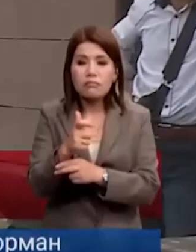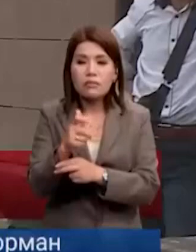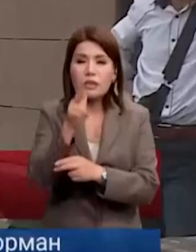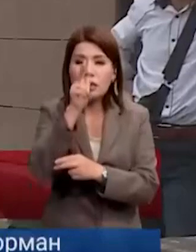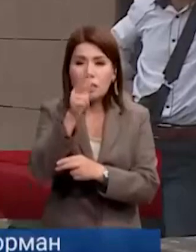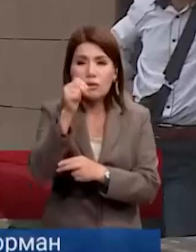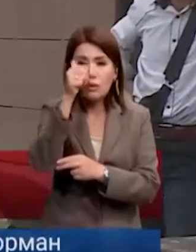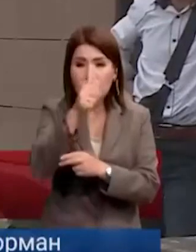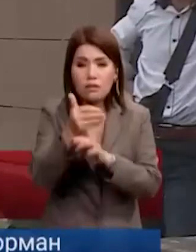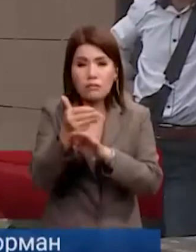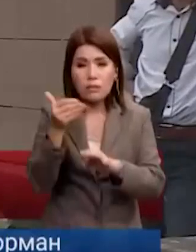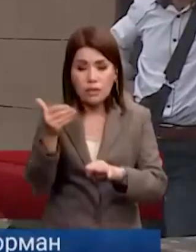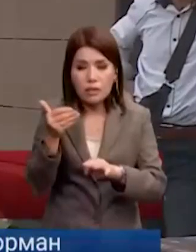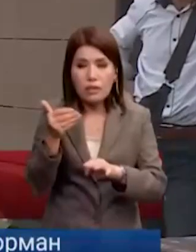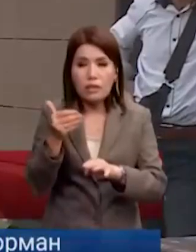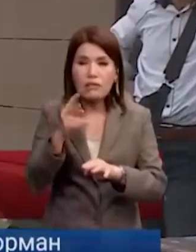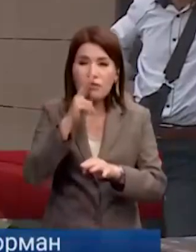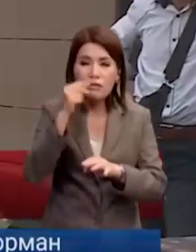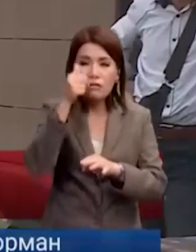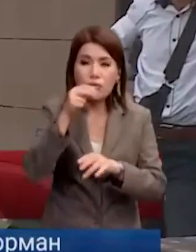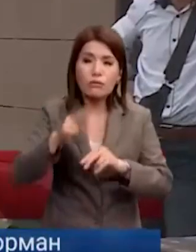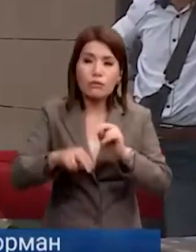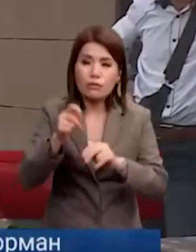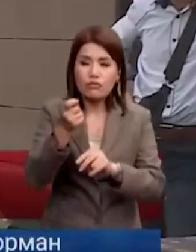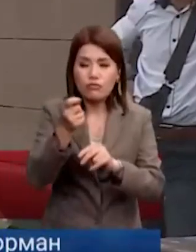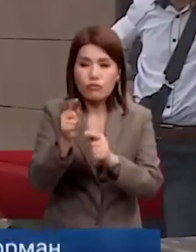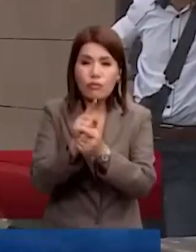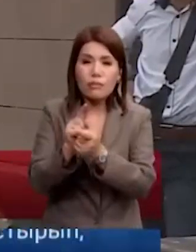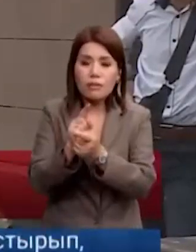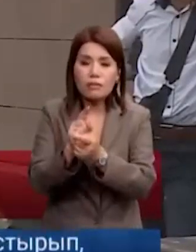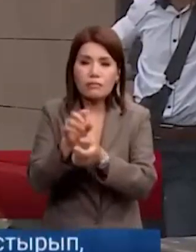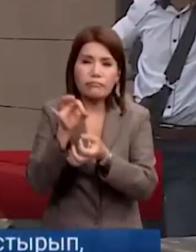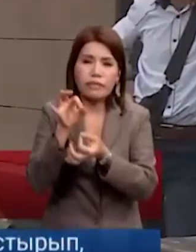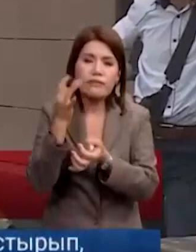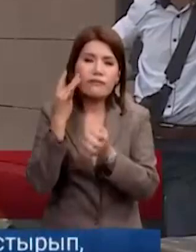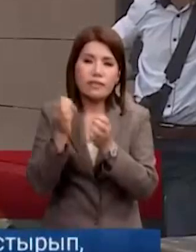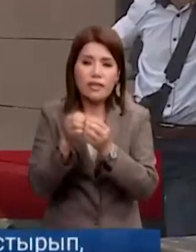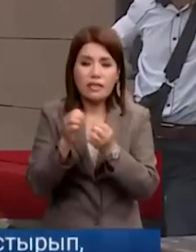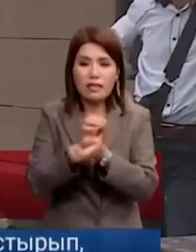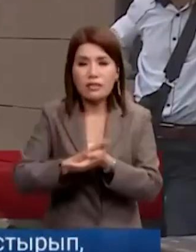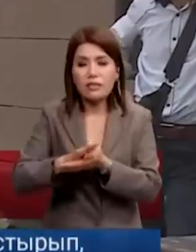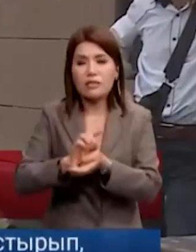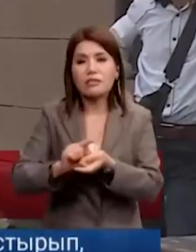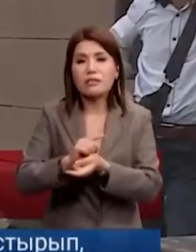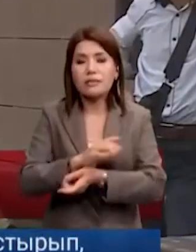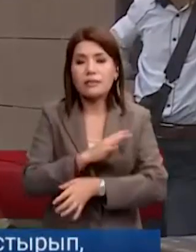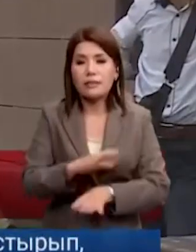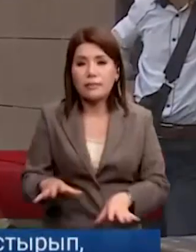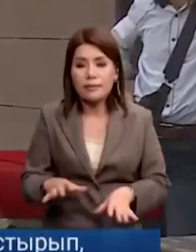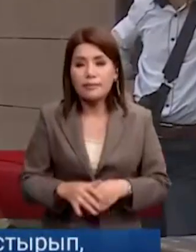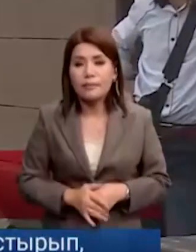3 года назад было или 2 года назад, как стройка была, может, чуть-чуть поменялось все. То есть ничего на сегодняшний день не